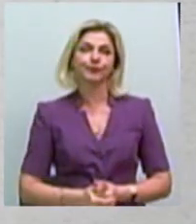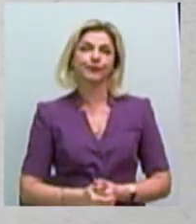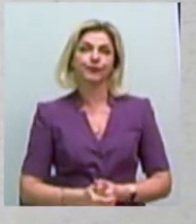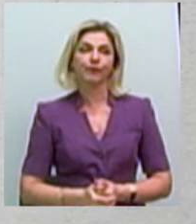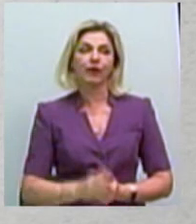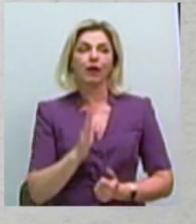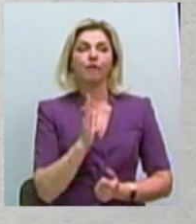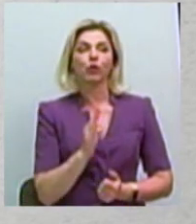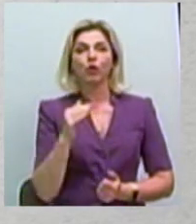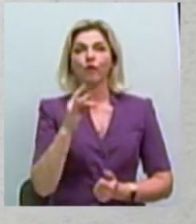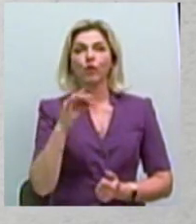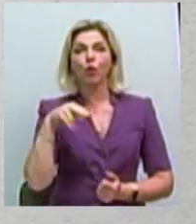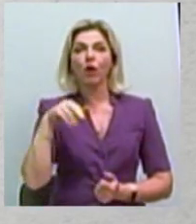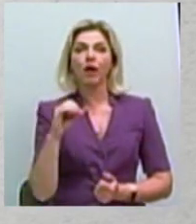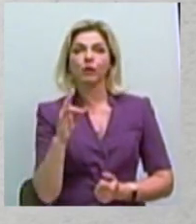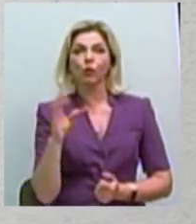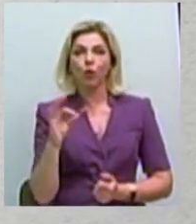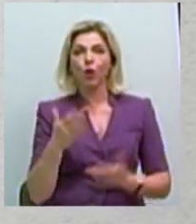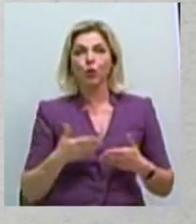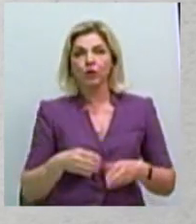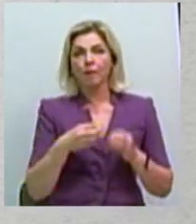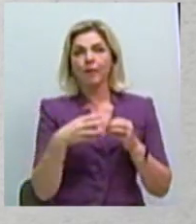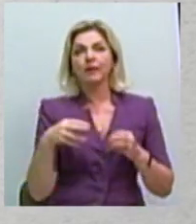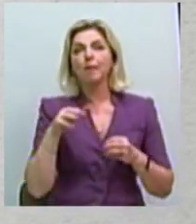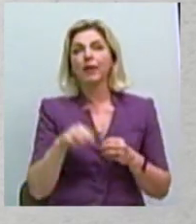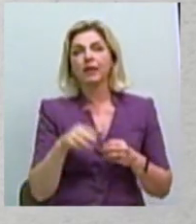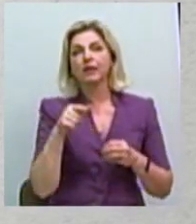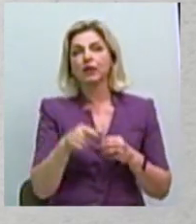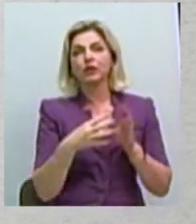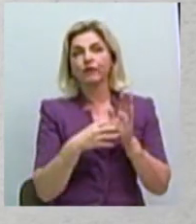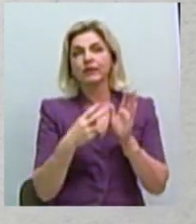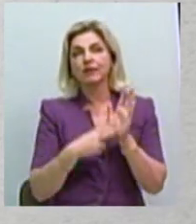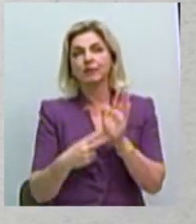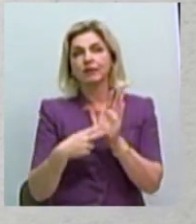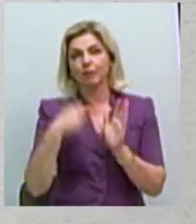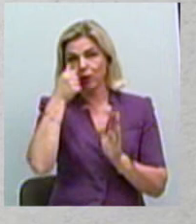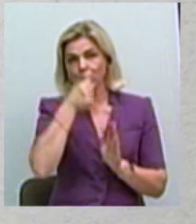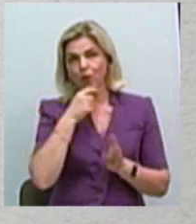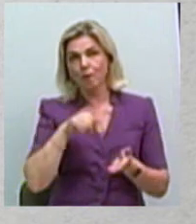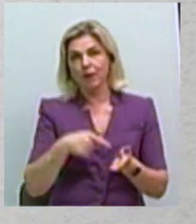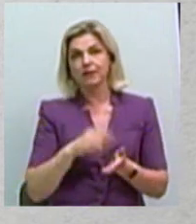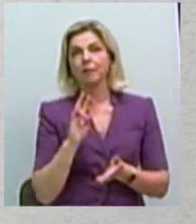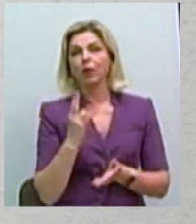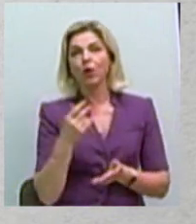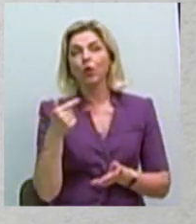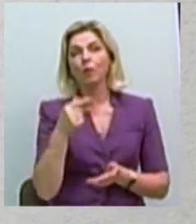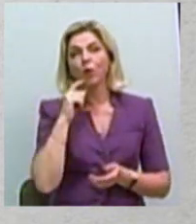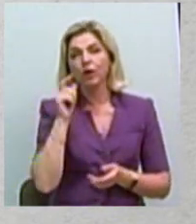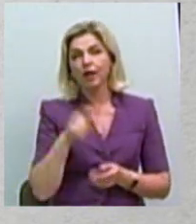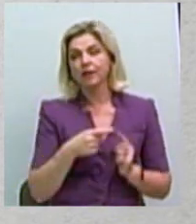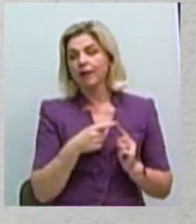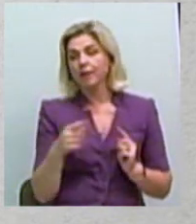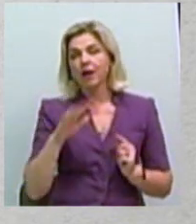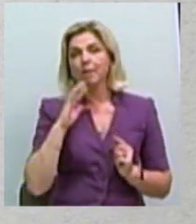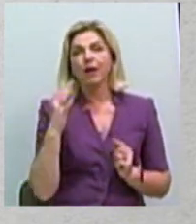Самовисуванець. Володимир Фроленко. Народився 15 березня 1977 року в місті Миколаєві. Громадянин України. Протягом